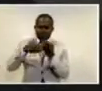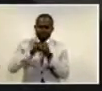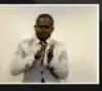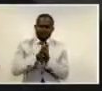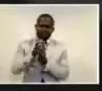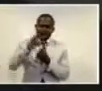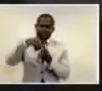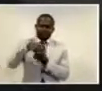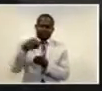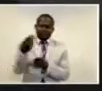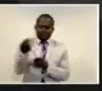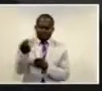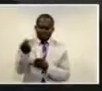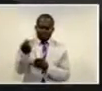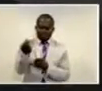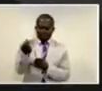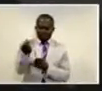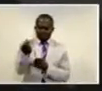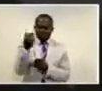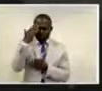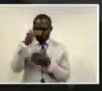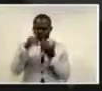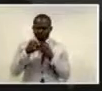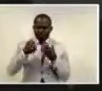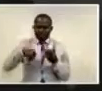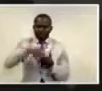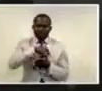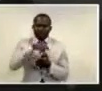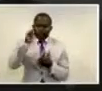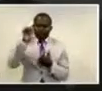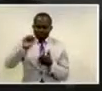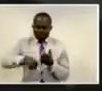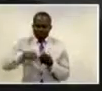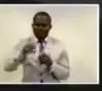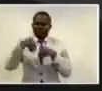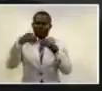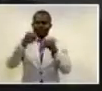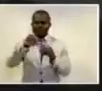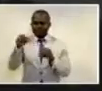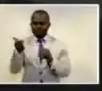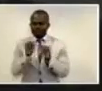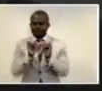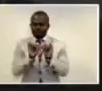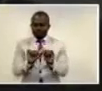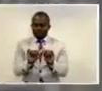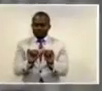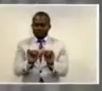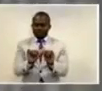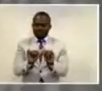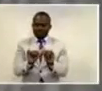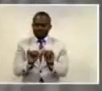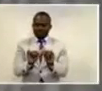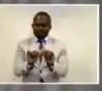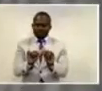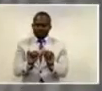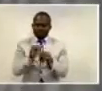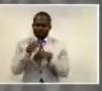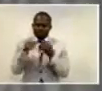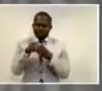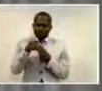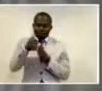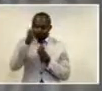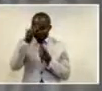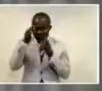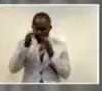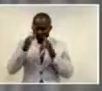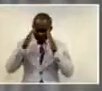gushoramo amafaranga kugira ngo tubaha amafaranga asigaye iyo ni